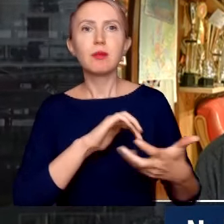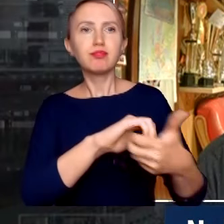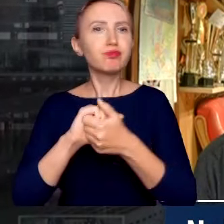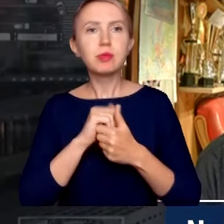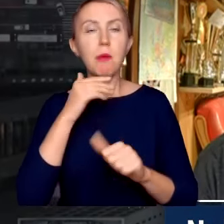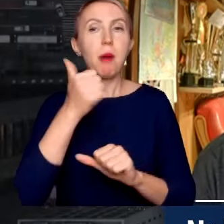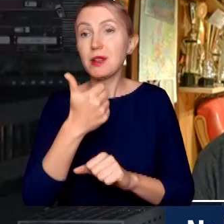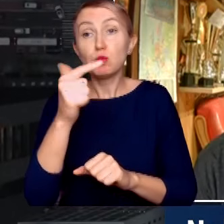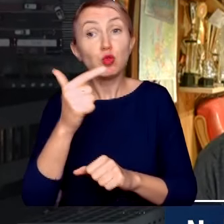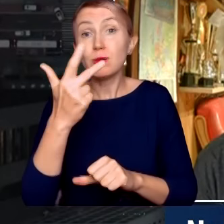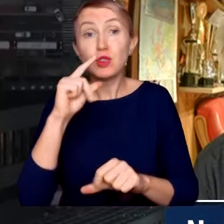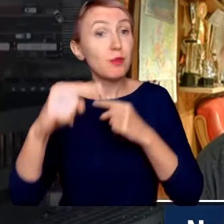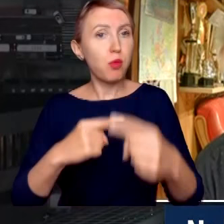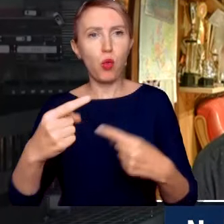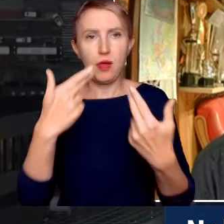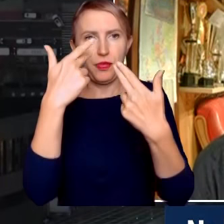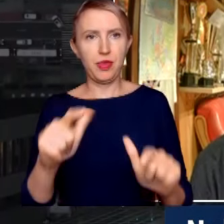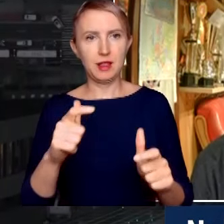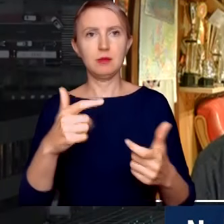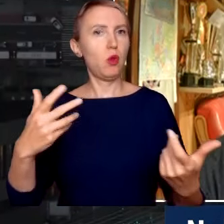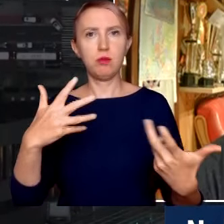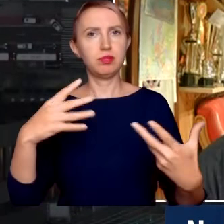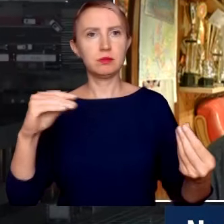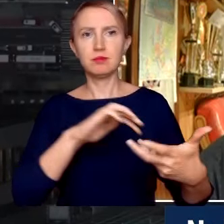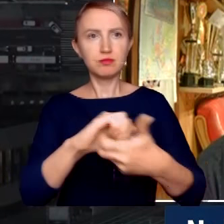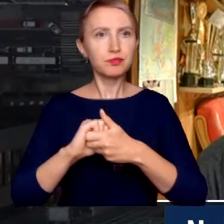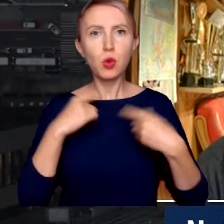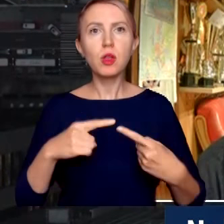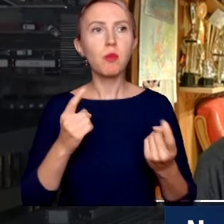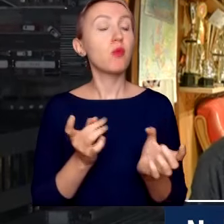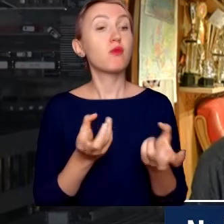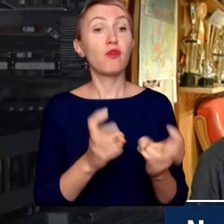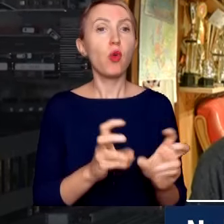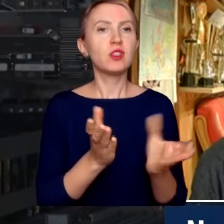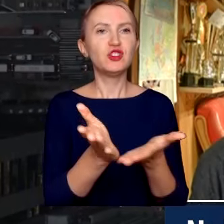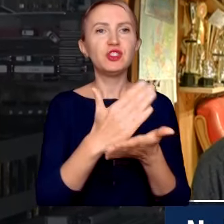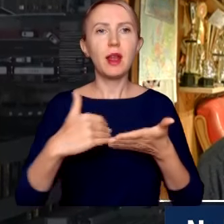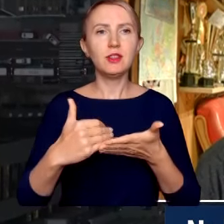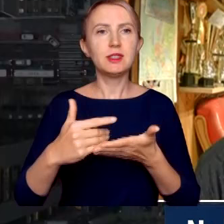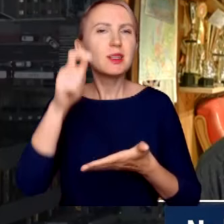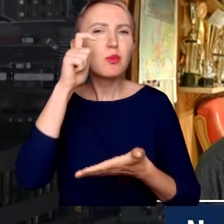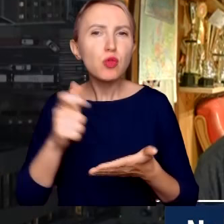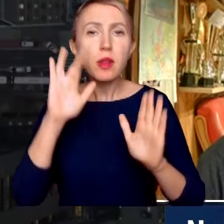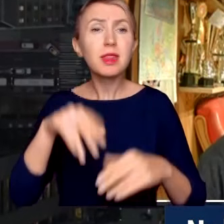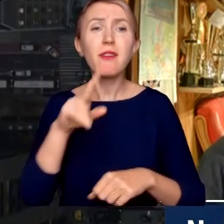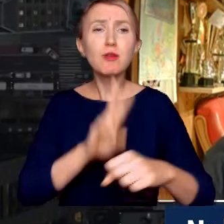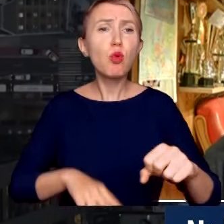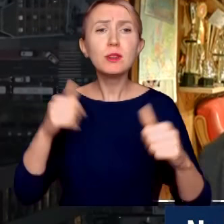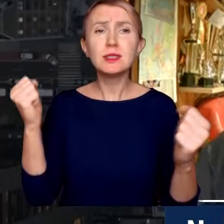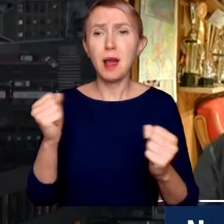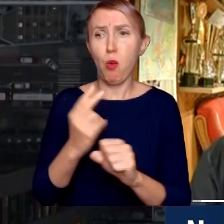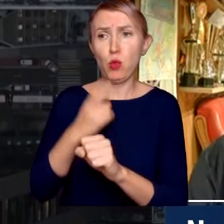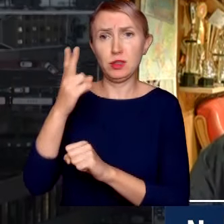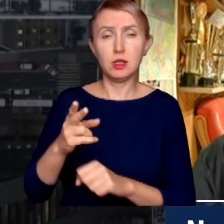ani w drugim, ani w trzecim pokoleju nie doszło do asymilacji. Potworzyły się po prostu dzielnice zbrodni, gdzie nawet policja boi się wjeżdżać. Podobnie